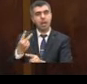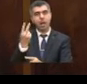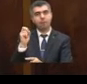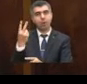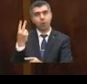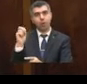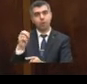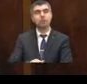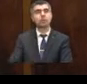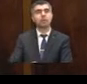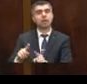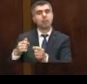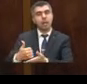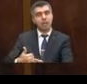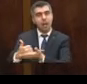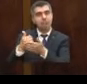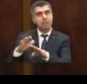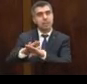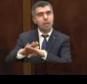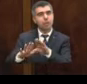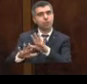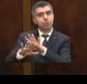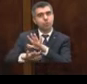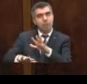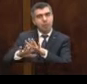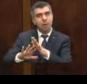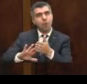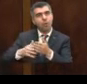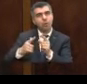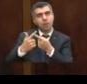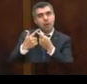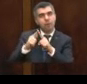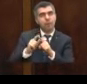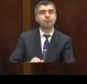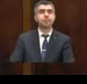2020 من دعم للسياسات الاجتماعية ومواصلة الاستثمار في مجموعة من